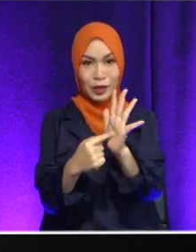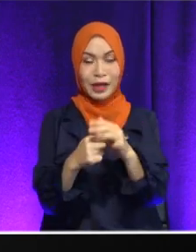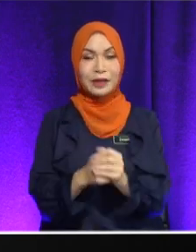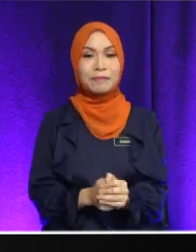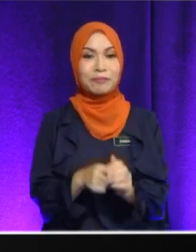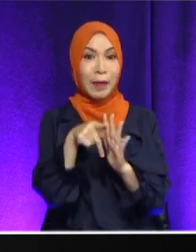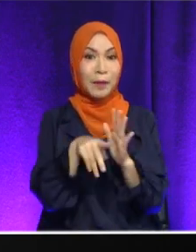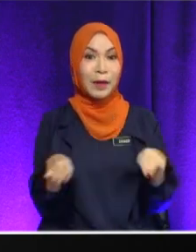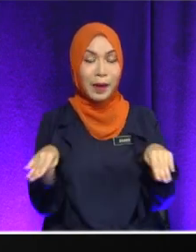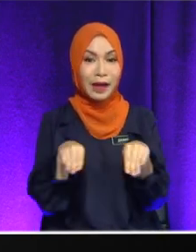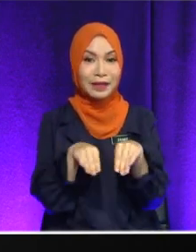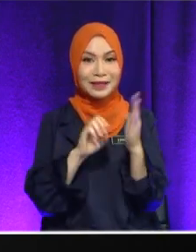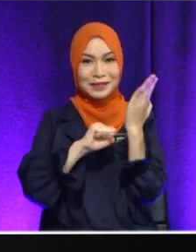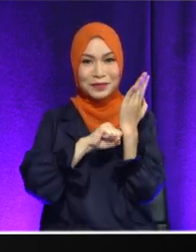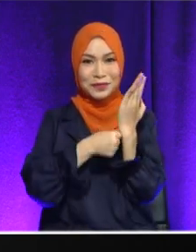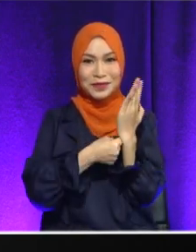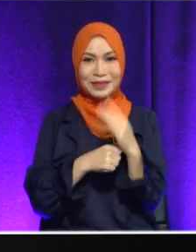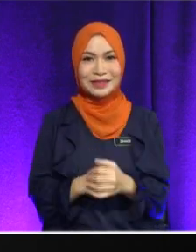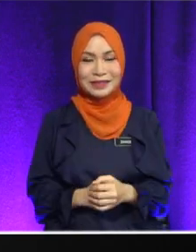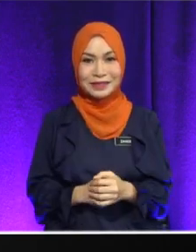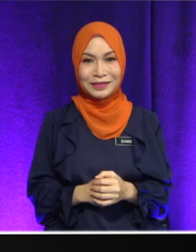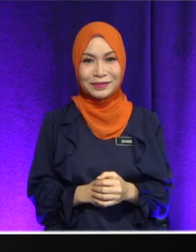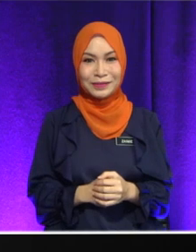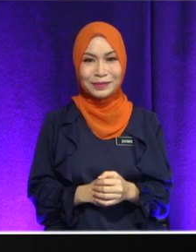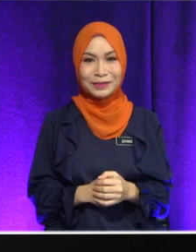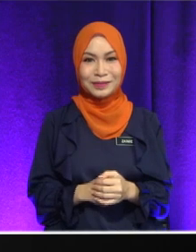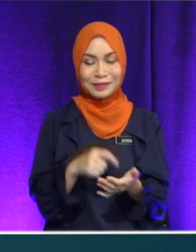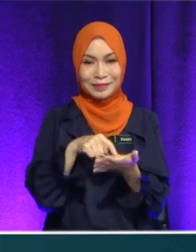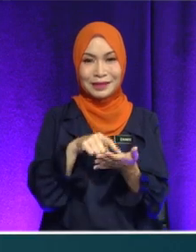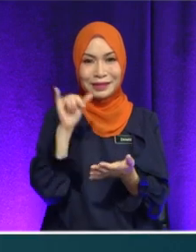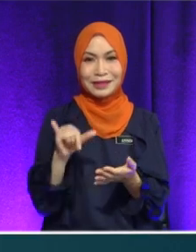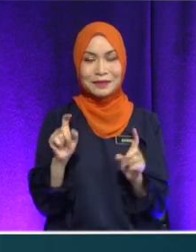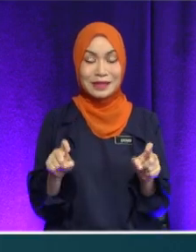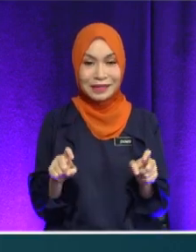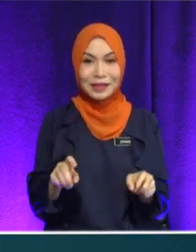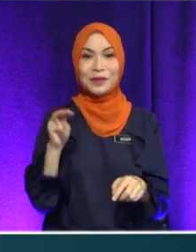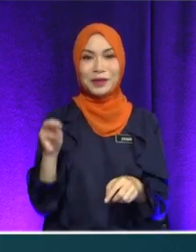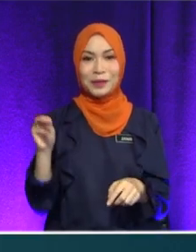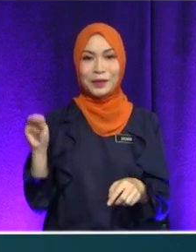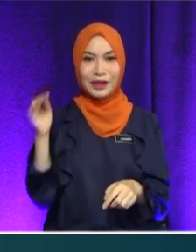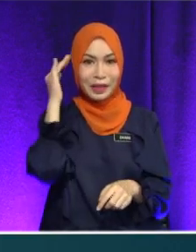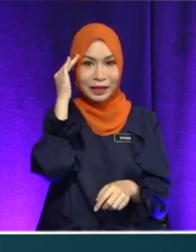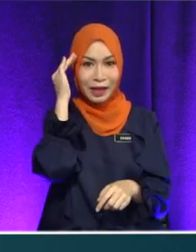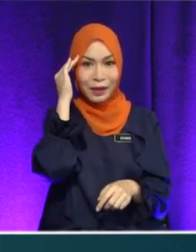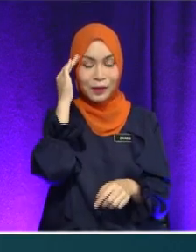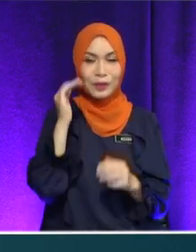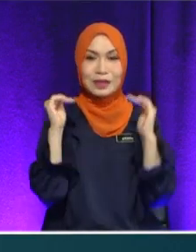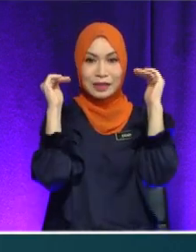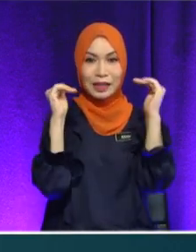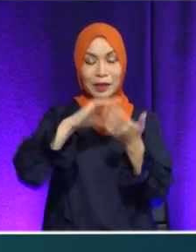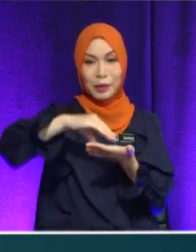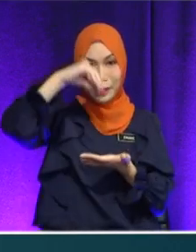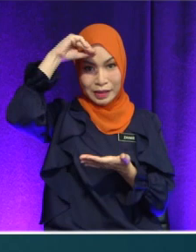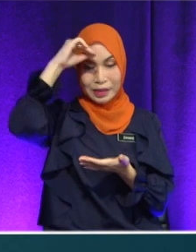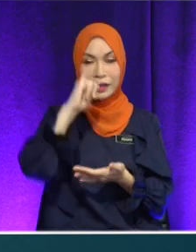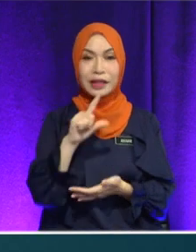adalah standar kandungan yang perlu anda memberitahu Oke adalah Di akhir